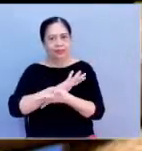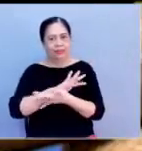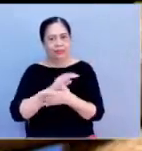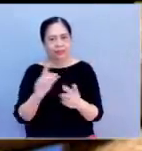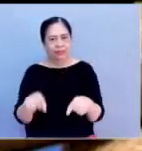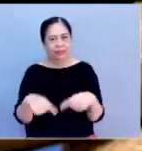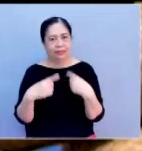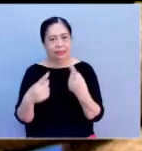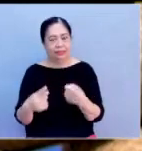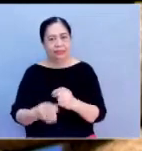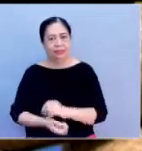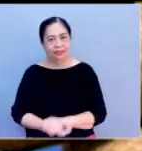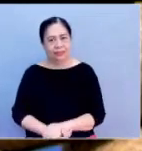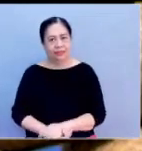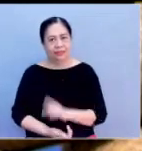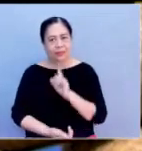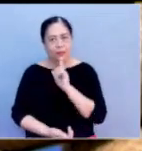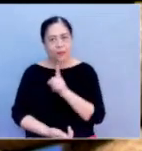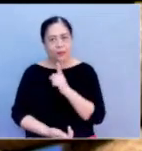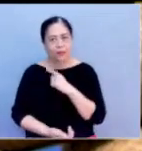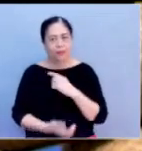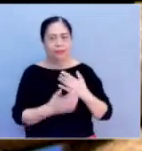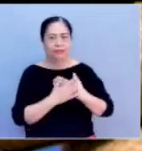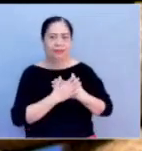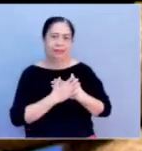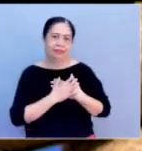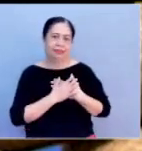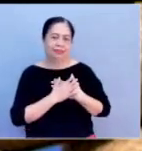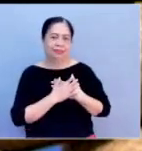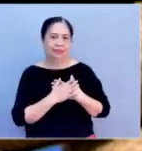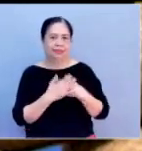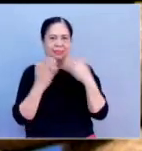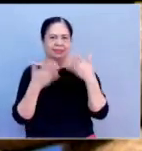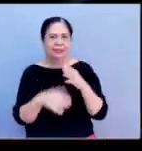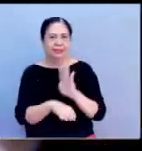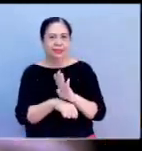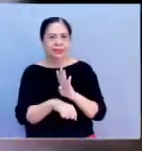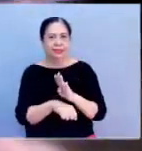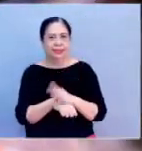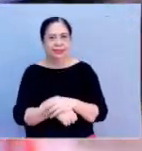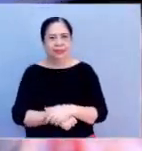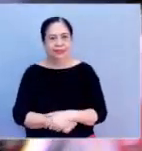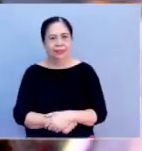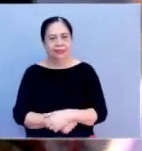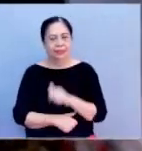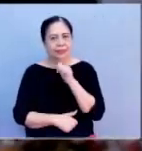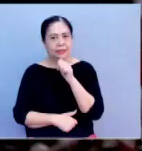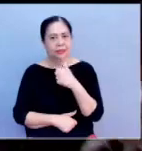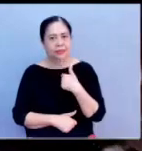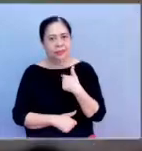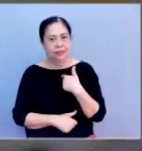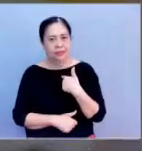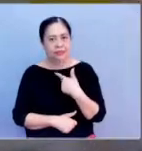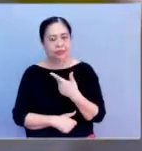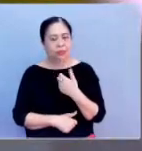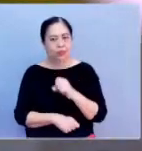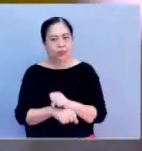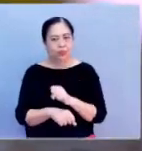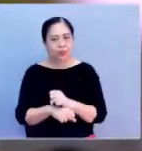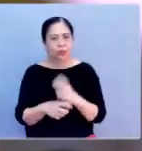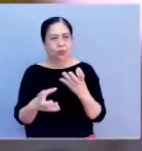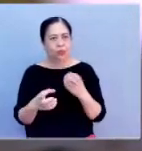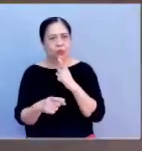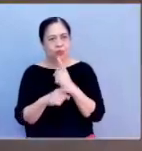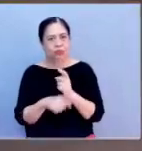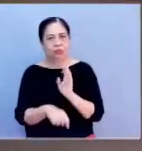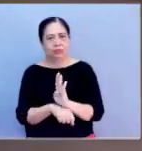po, talagang ano, yung puso ko po talaga nasa business, hindi po ako nag-work. Gusto ko po talaga